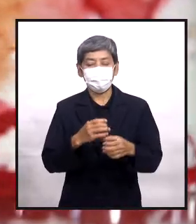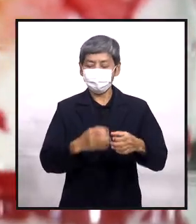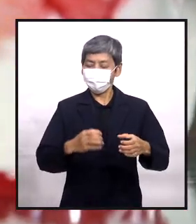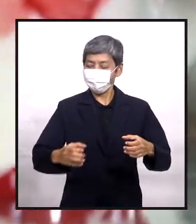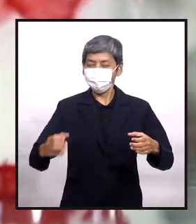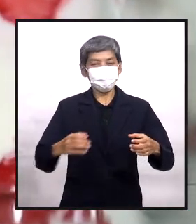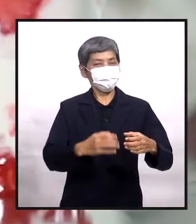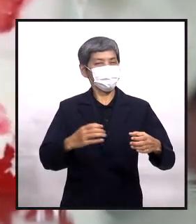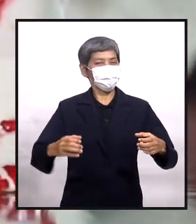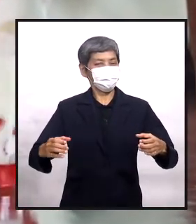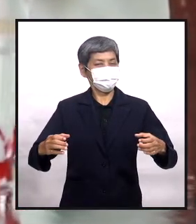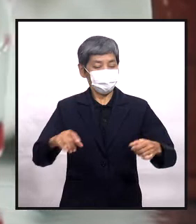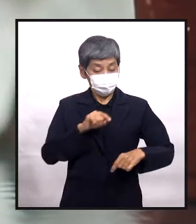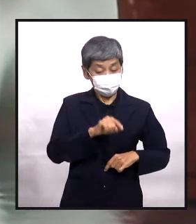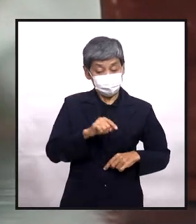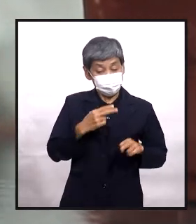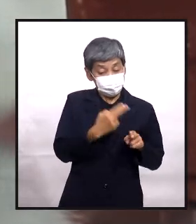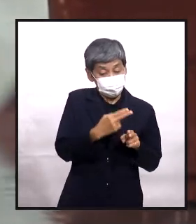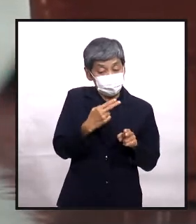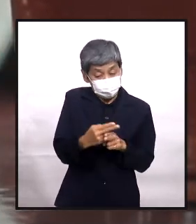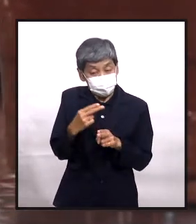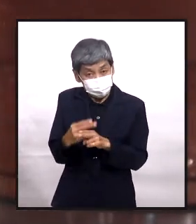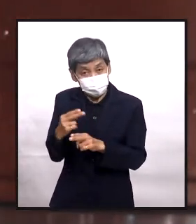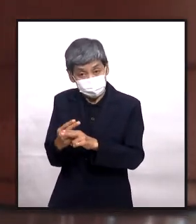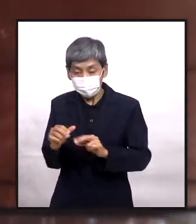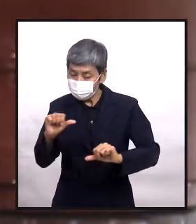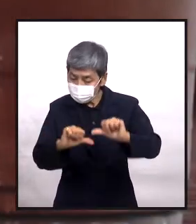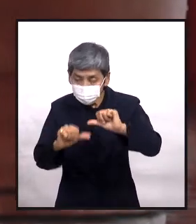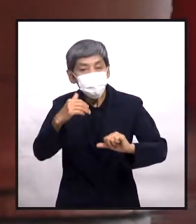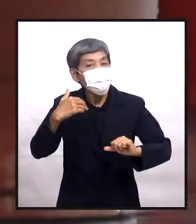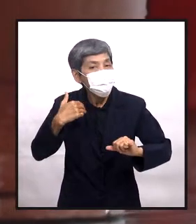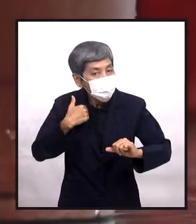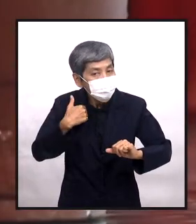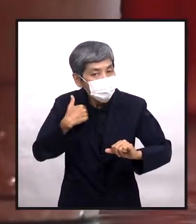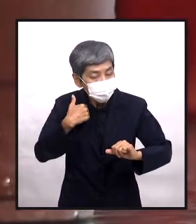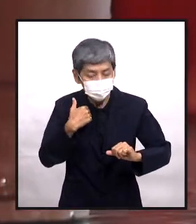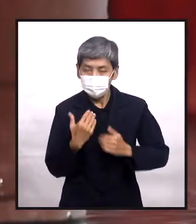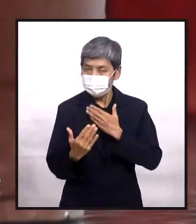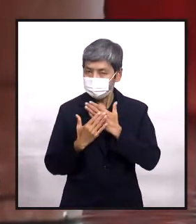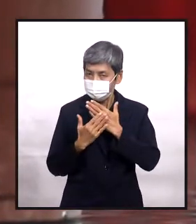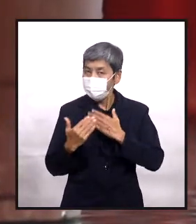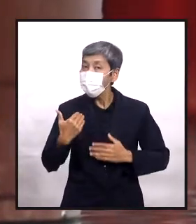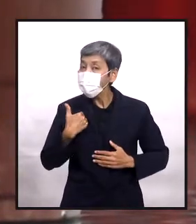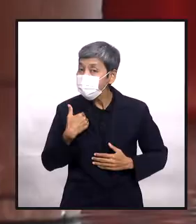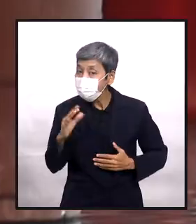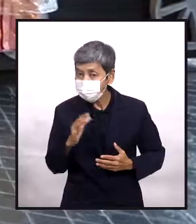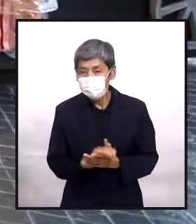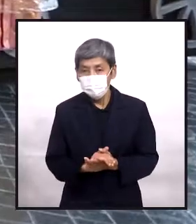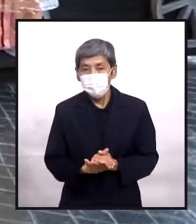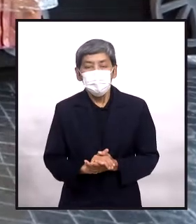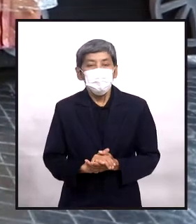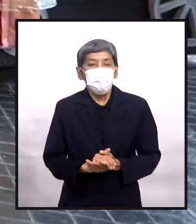อ๋อฮะ แต่ละอันก็จะมีชื่อหรือว่ามีส่วนผสมที่บางทีเพื่อเตือนใจม ี อะไรบ้างคะอย่างเนี้ย